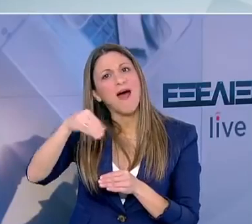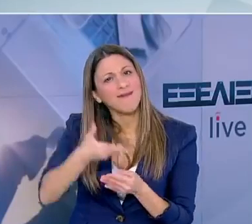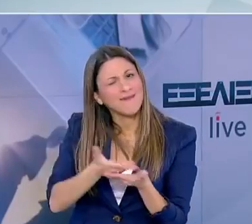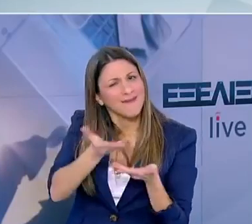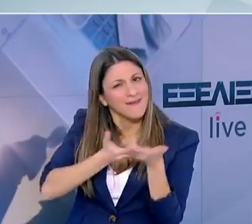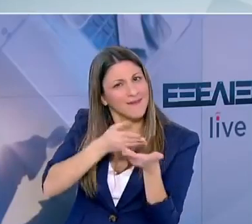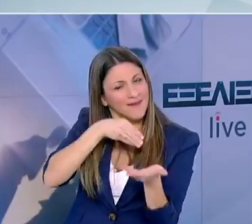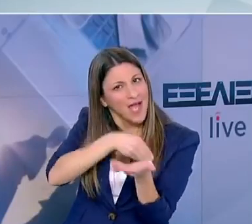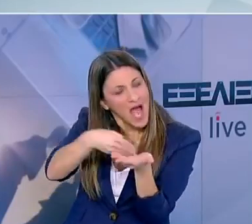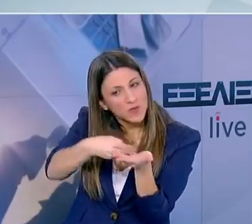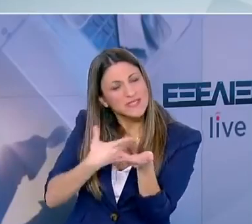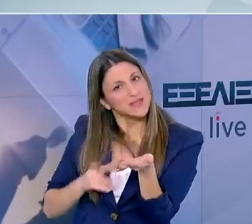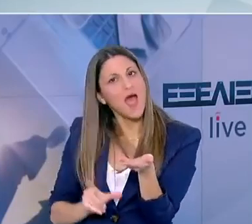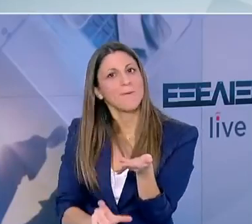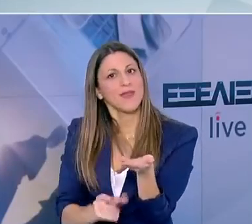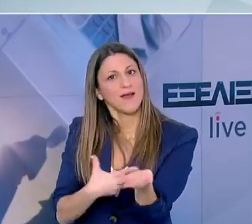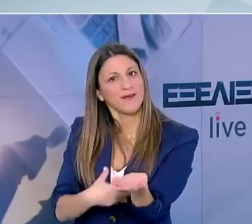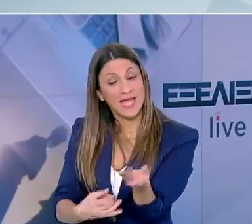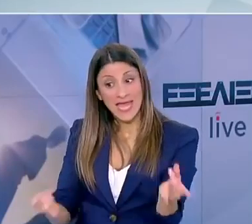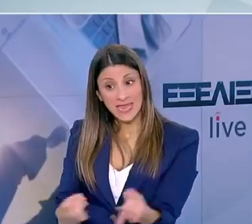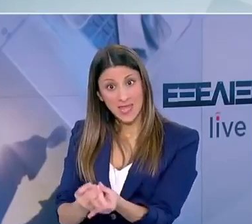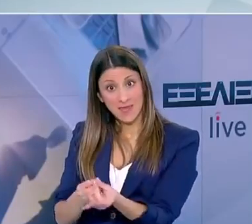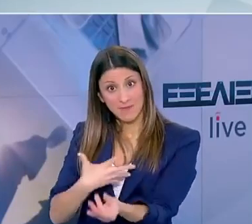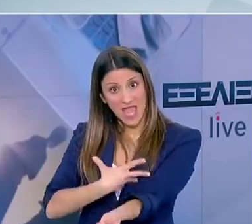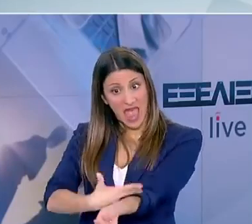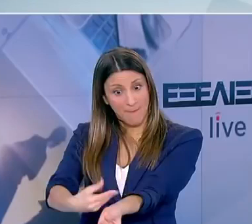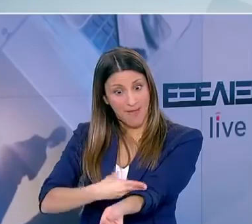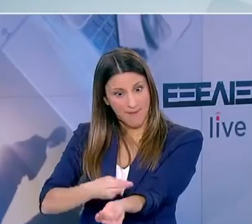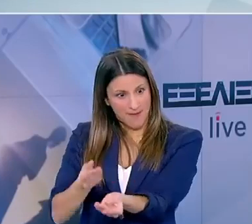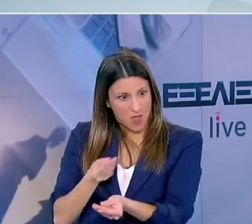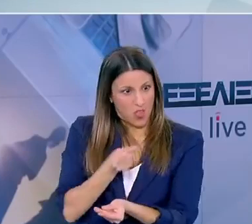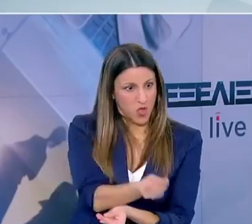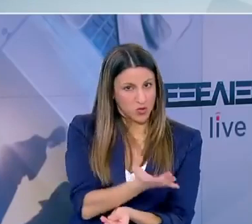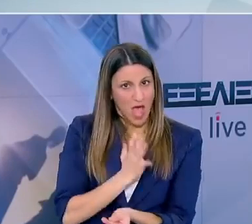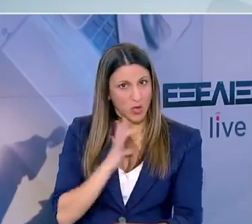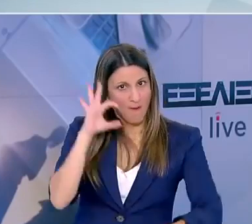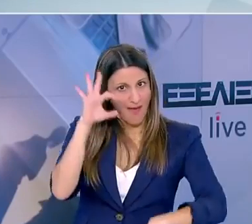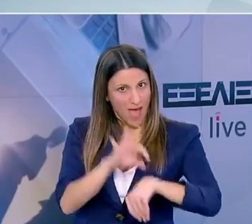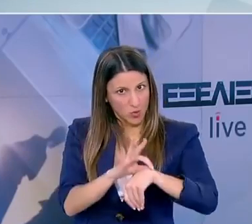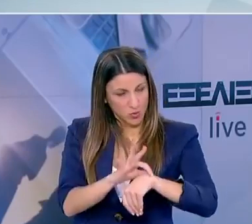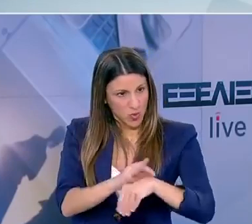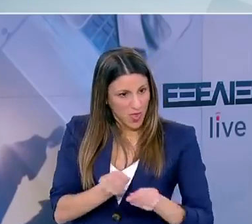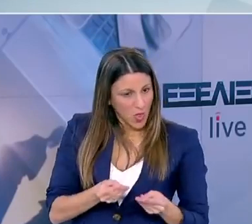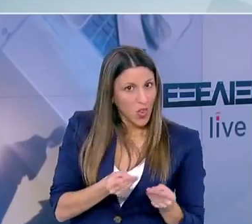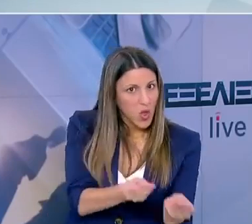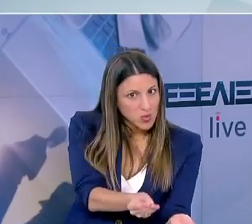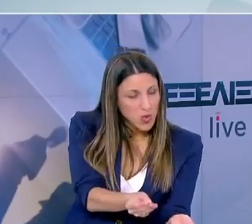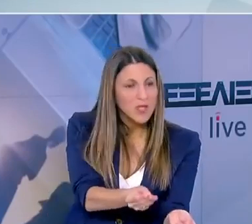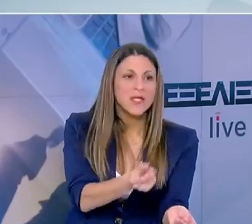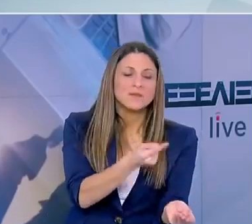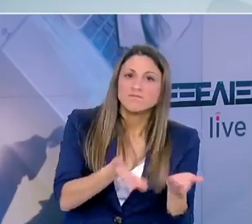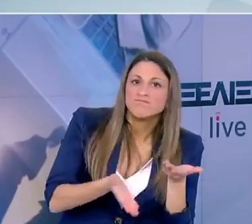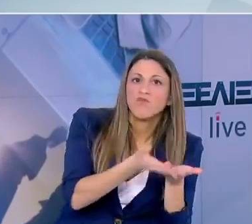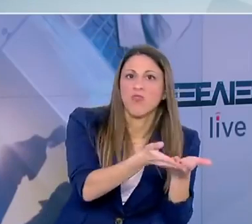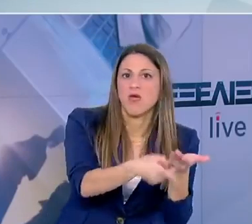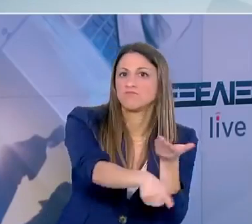Είναι θεραπεία κατά κάποιο τρόπο σωτηρίας, τελευταία επιλογή θεραπεία αυτή τη στιγμή και στις ΗΠΑ που έχει πάρει